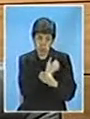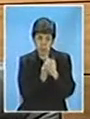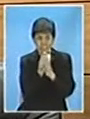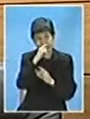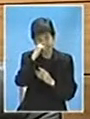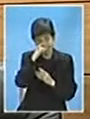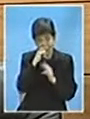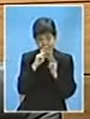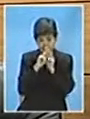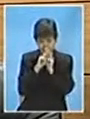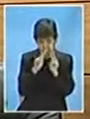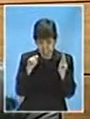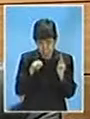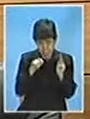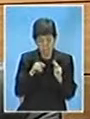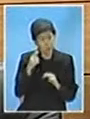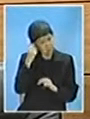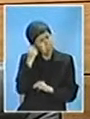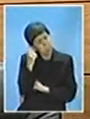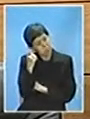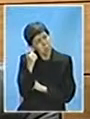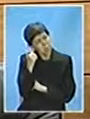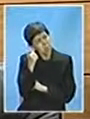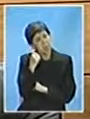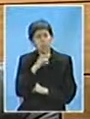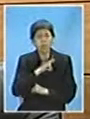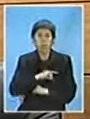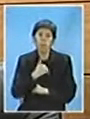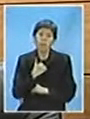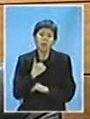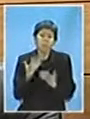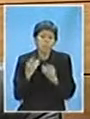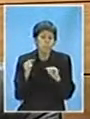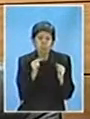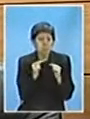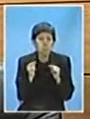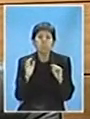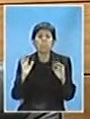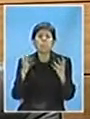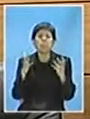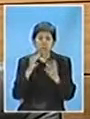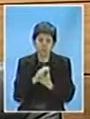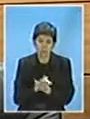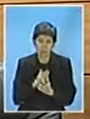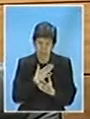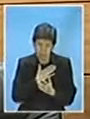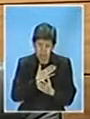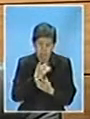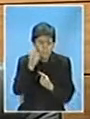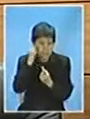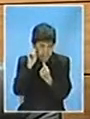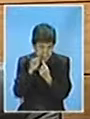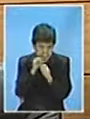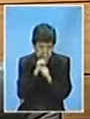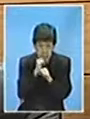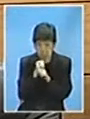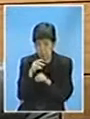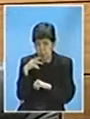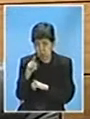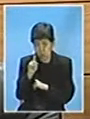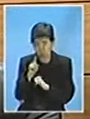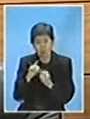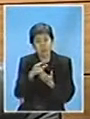ป็นกรรมธิการท่านก็เห็นด้วยนะครับแล้วก็ไม่ได้มีการคัดค้านเพราะว่าเราคำนึงถึงประโยชน์